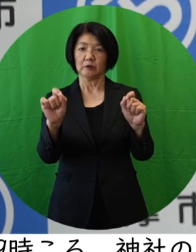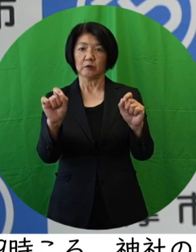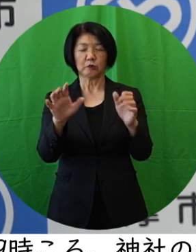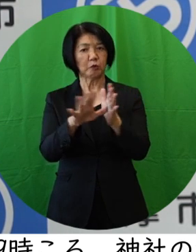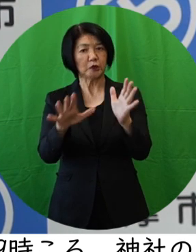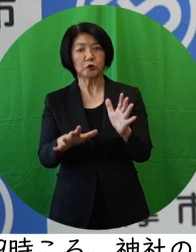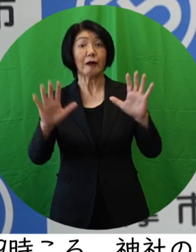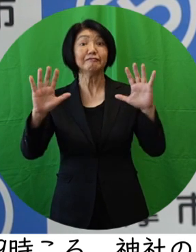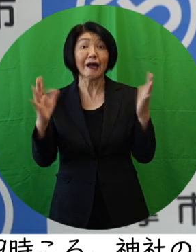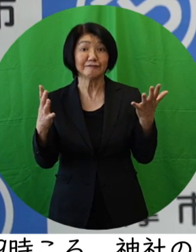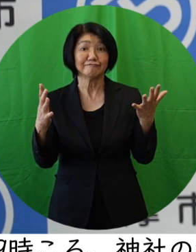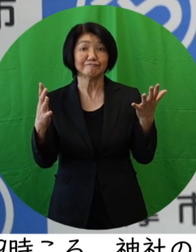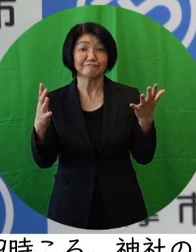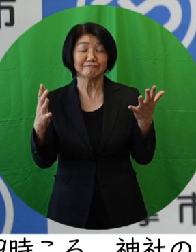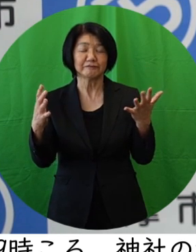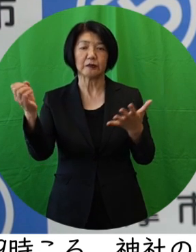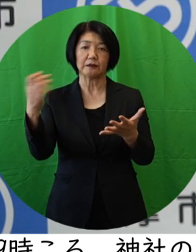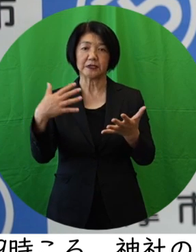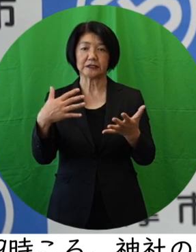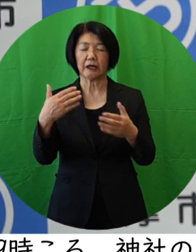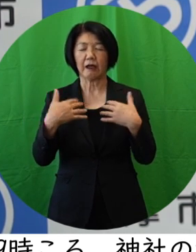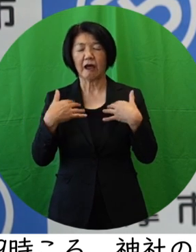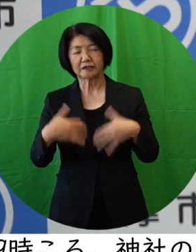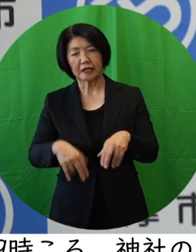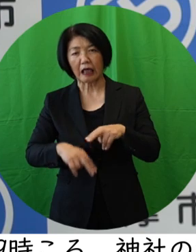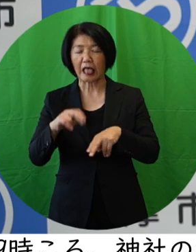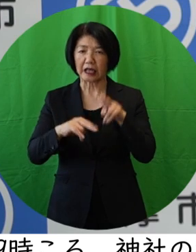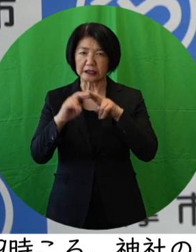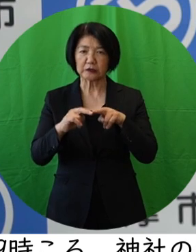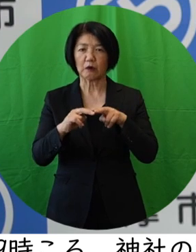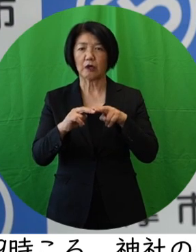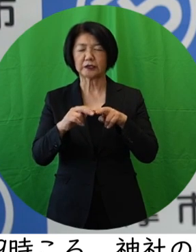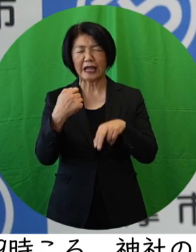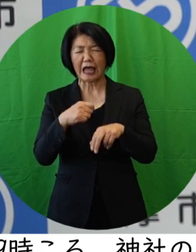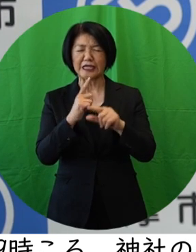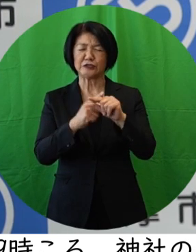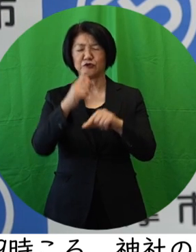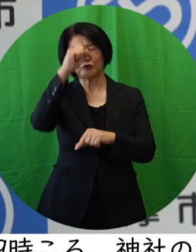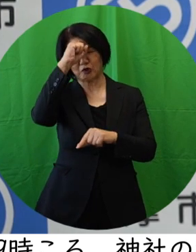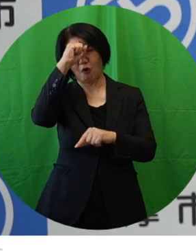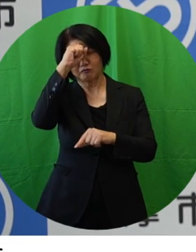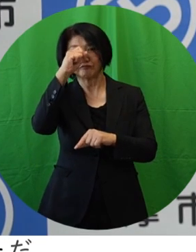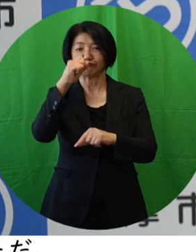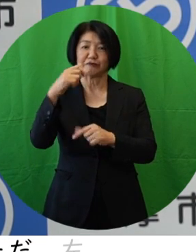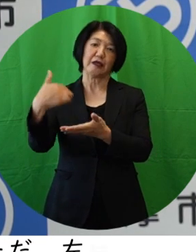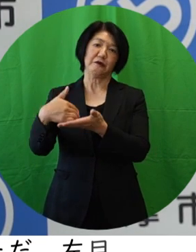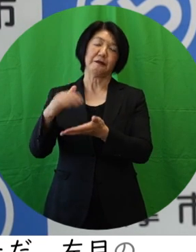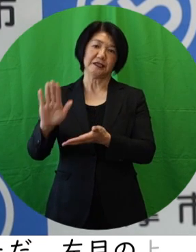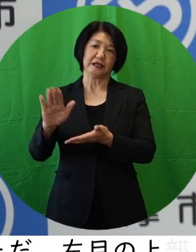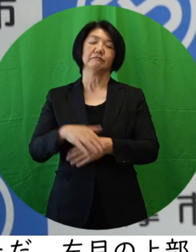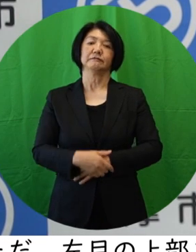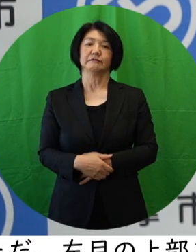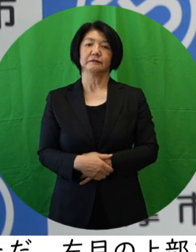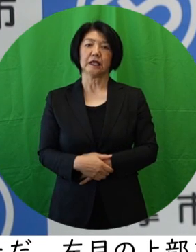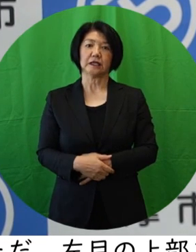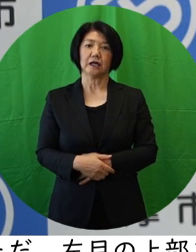異常は見られず過労と軽い熱中症とのことでしたただ